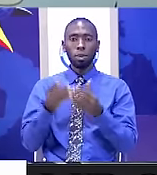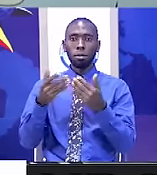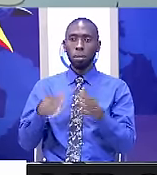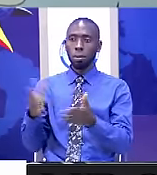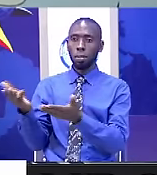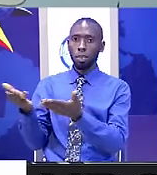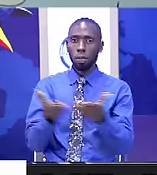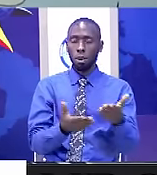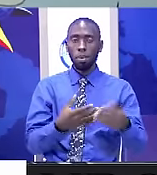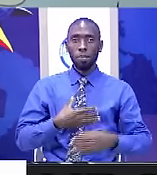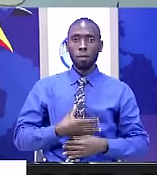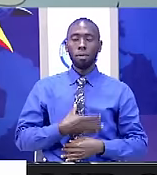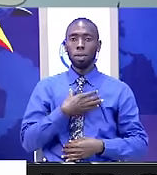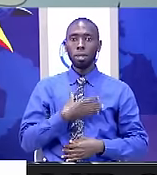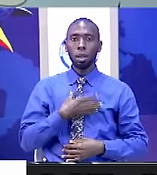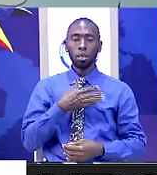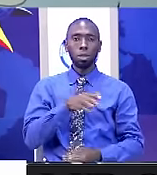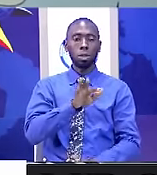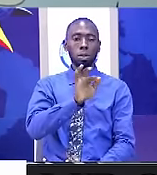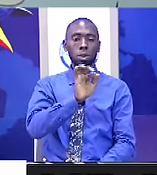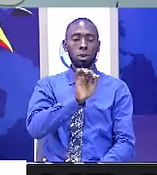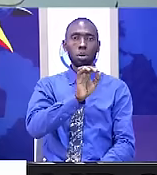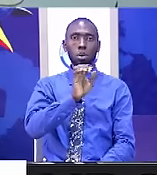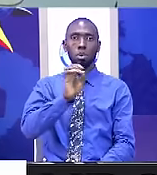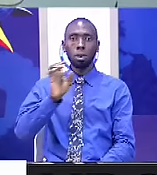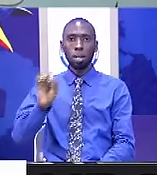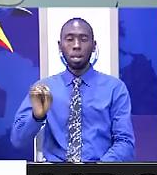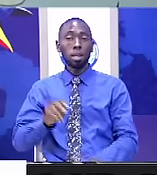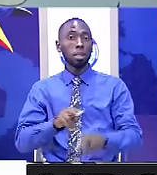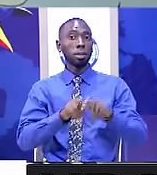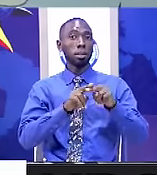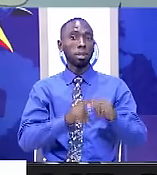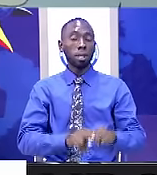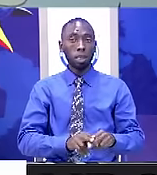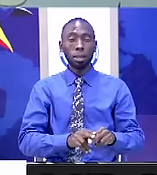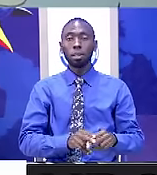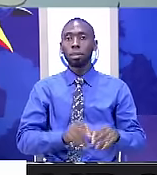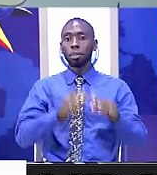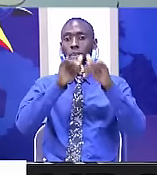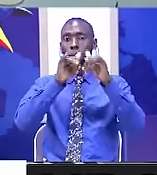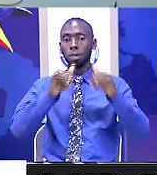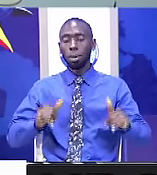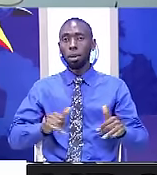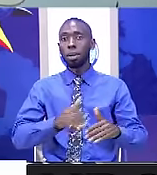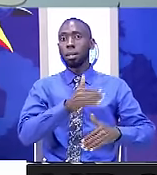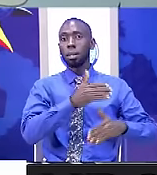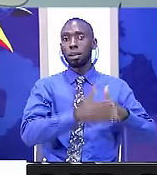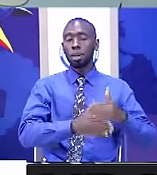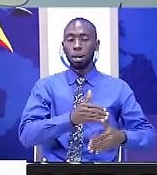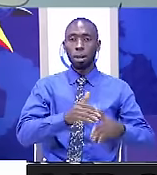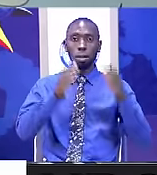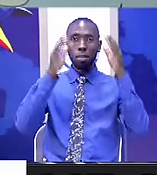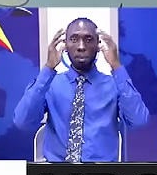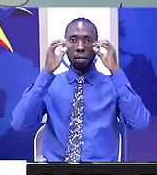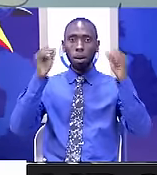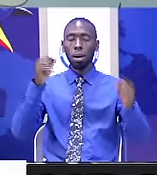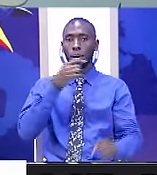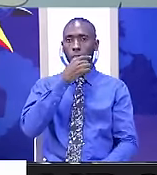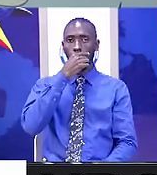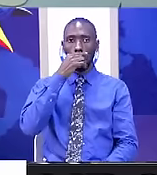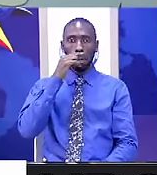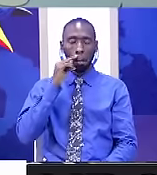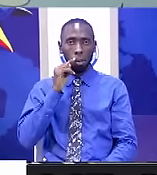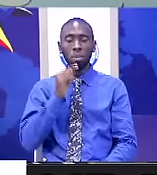8 nga bano be bagenda okutuula ku mwanjo okuliraana tenti omugenda okubeera President Museveni nga